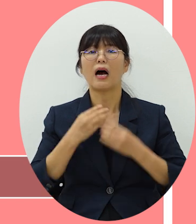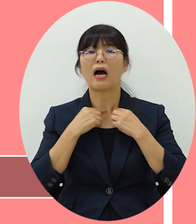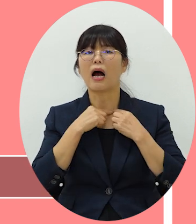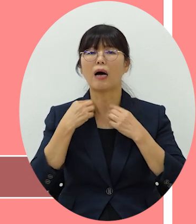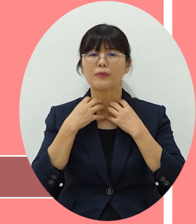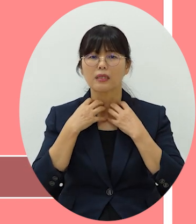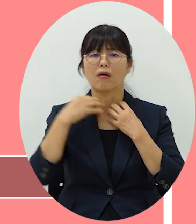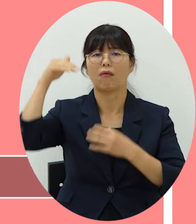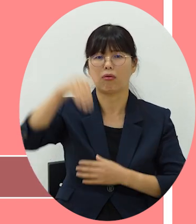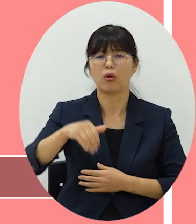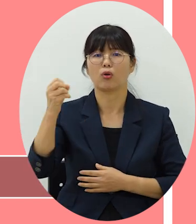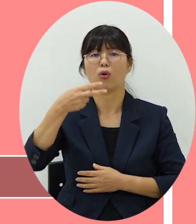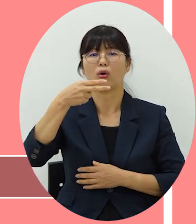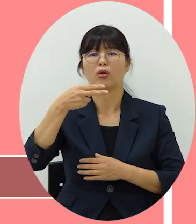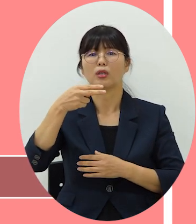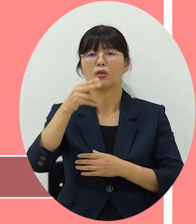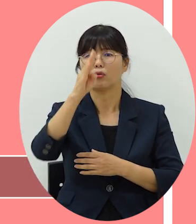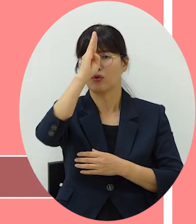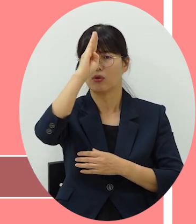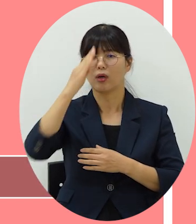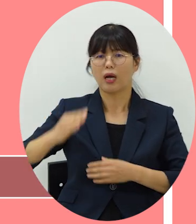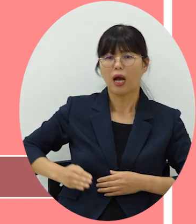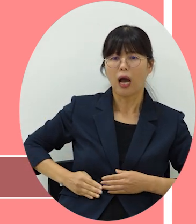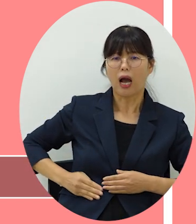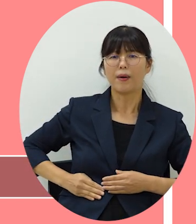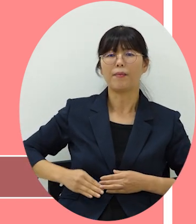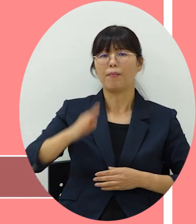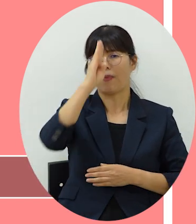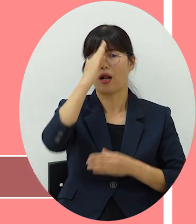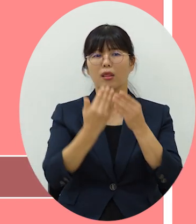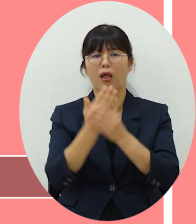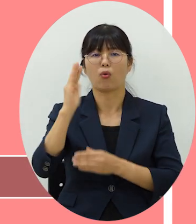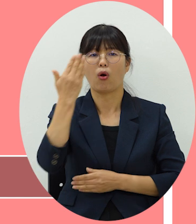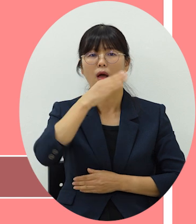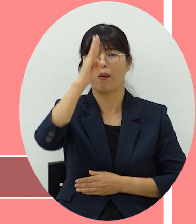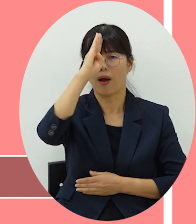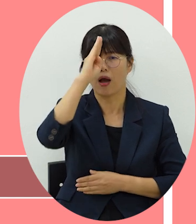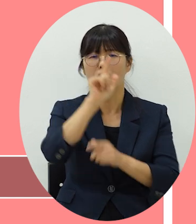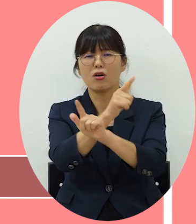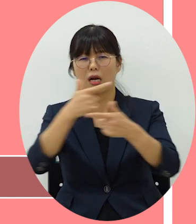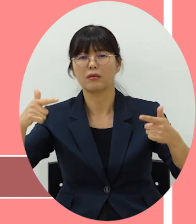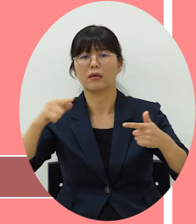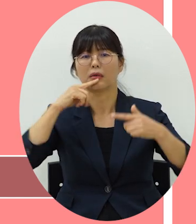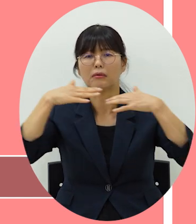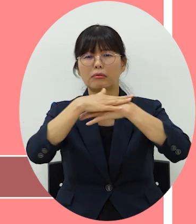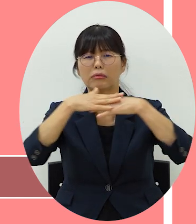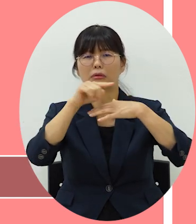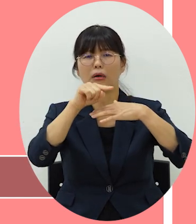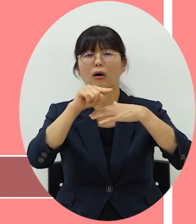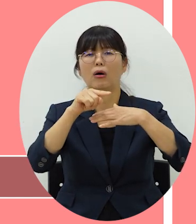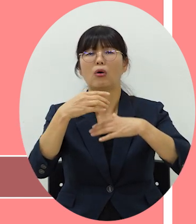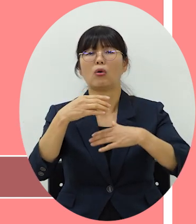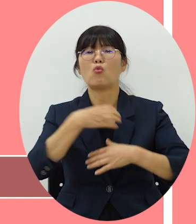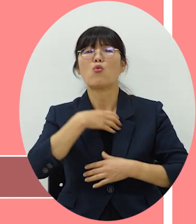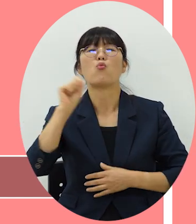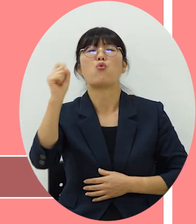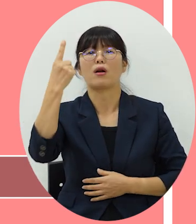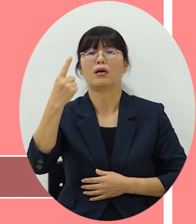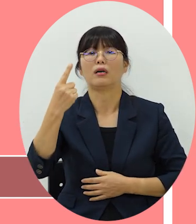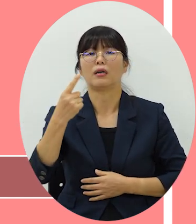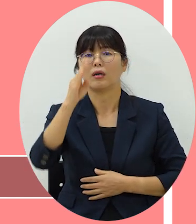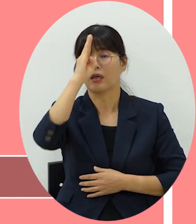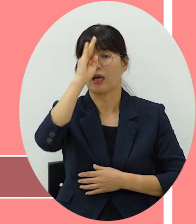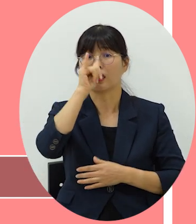기능 저하증, 신증후군, 간경변증, 당뇨병 등도 이상 지질혈증의 위험 요인이오니 해당